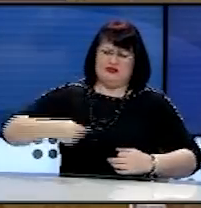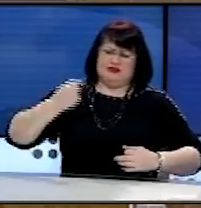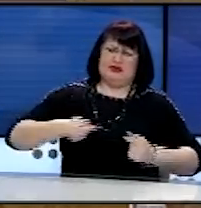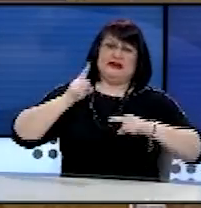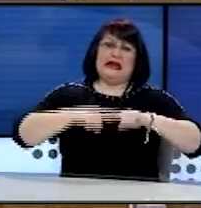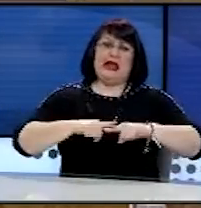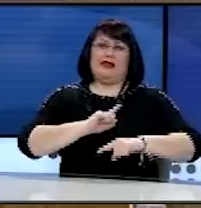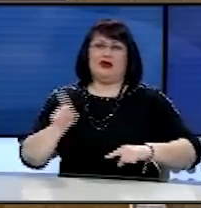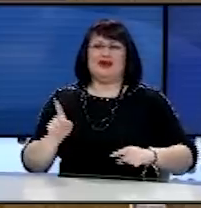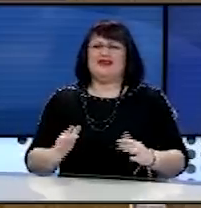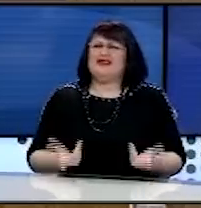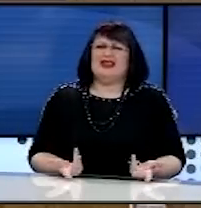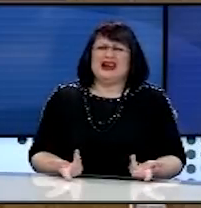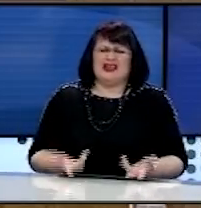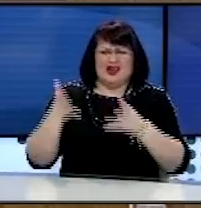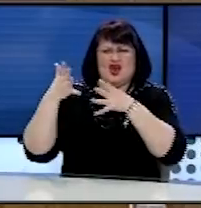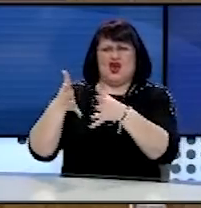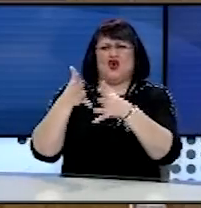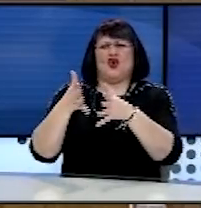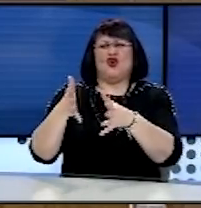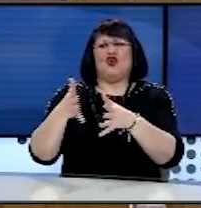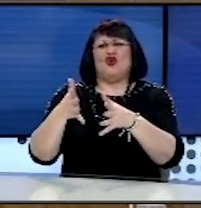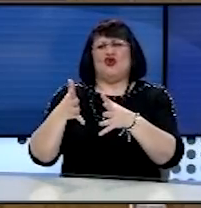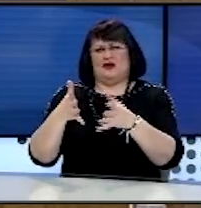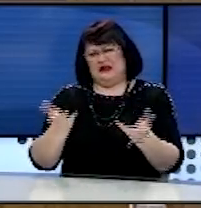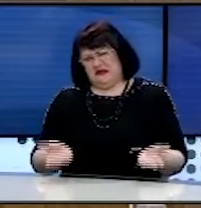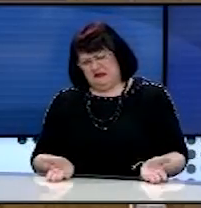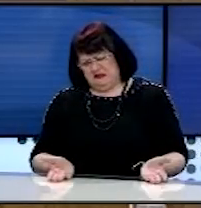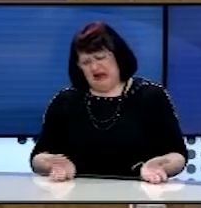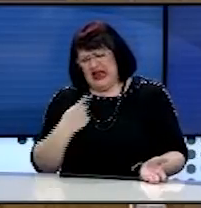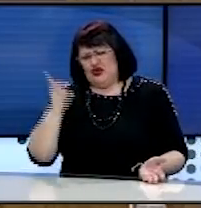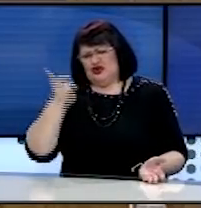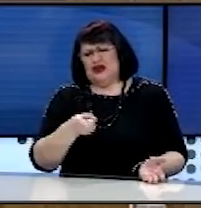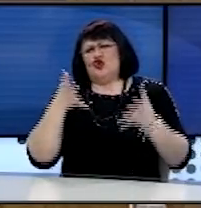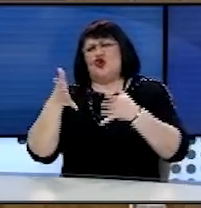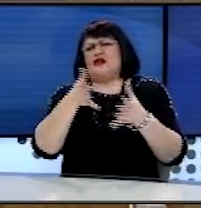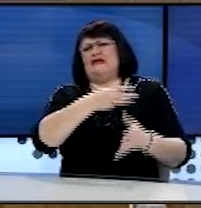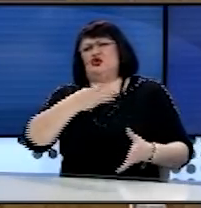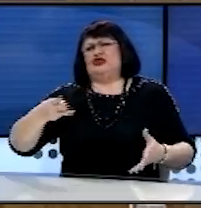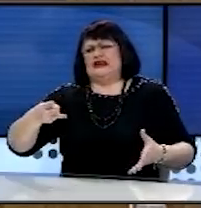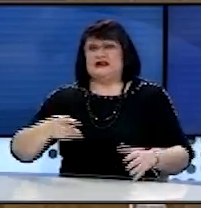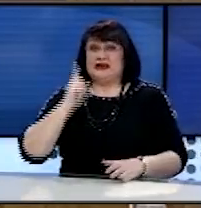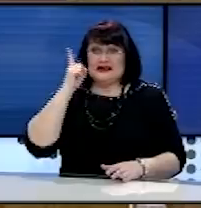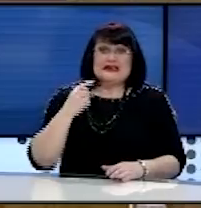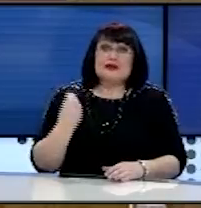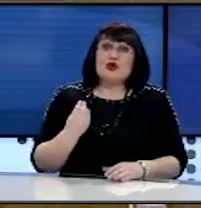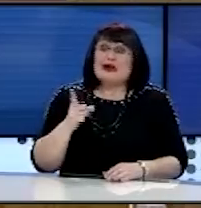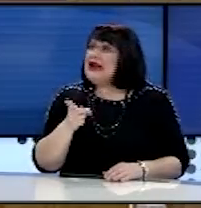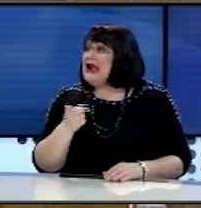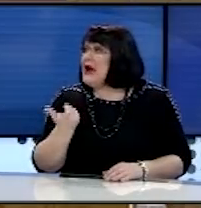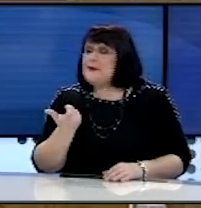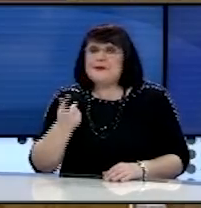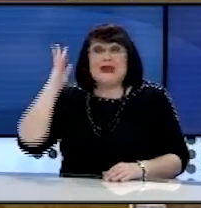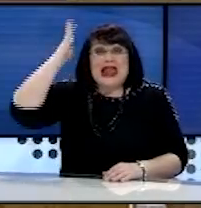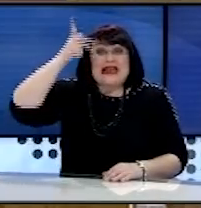Ελλάδας. Δηλαδή η κοροϊδία της εδώ που τα λέμε σε όλο της το μεγαλείο. Γιατί ξέρατε πολύ καλά ότι οι βάσεις